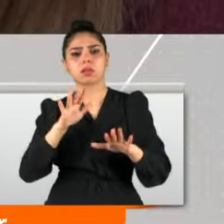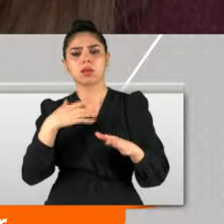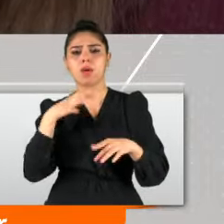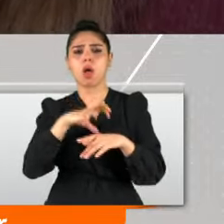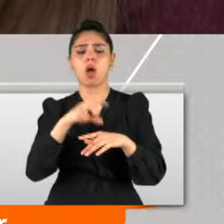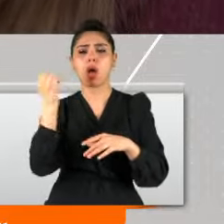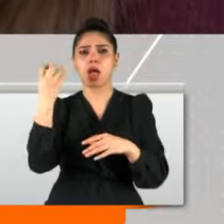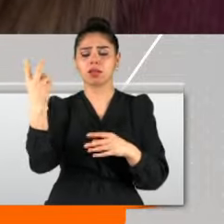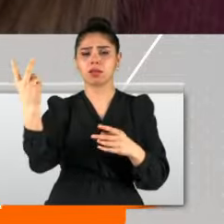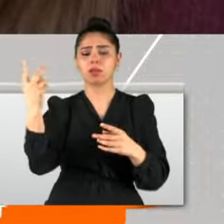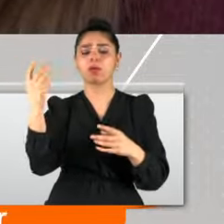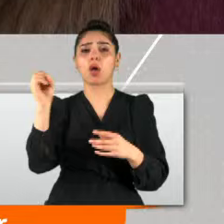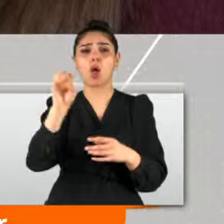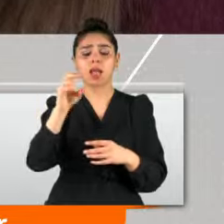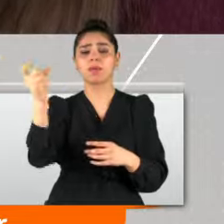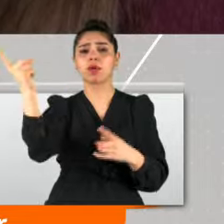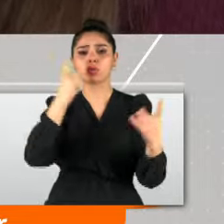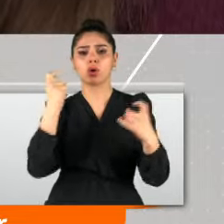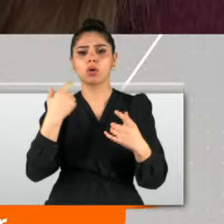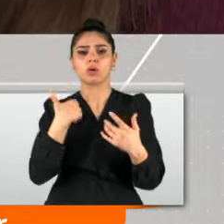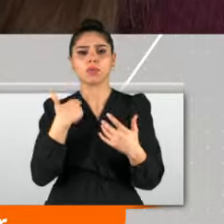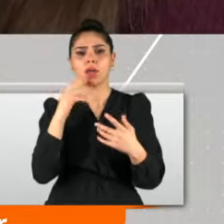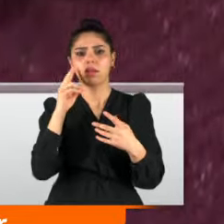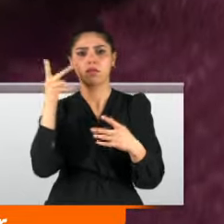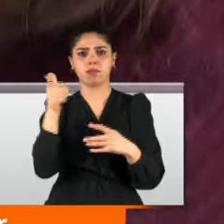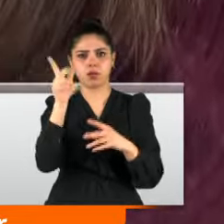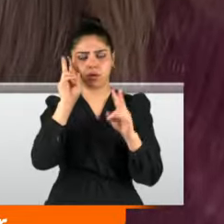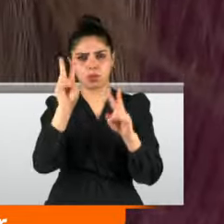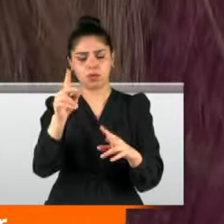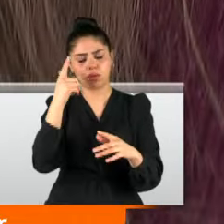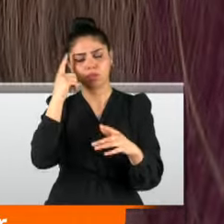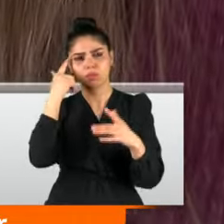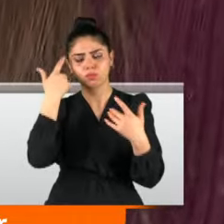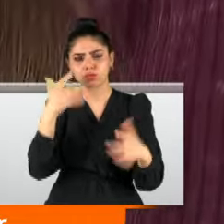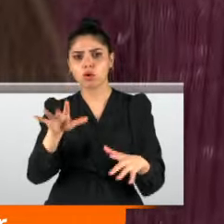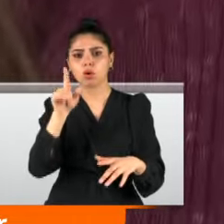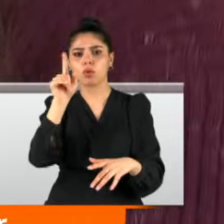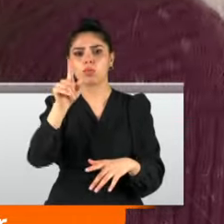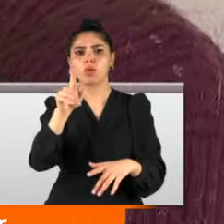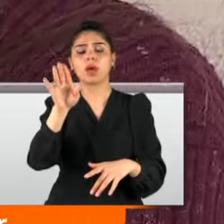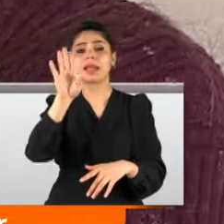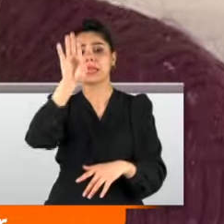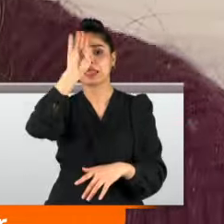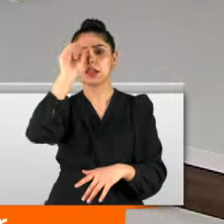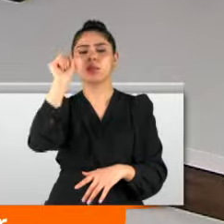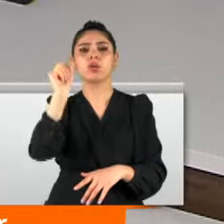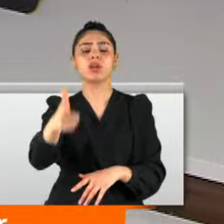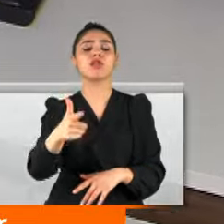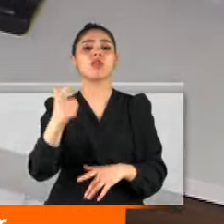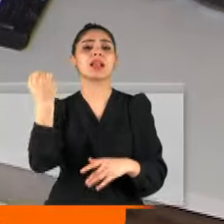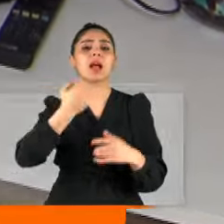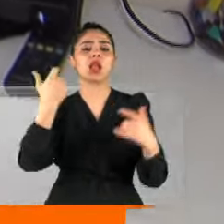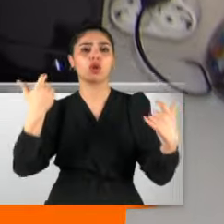sorduğu zaman bile herhalde yere düştüm de kırdım Diyorum videoyu görene kadar akran zorbalığının adresi İstanbul Gaziosmanpaşa